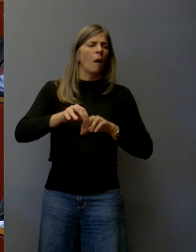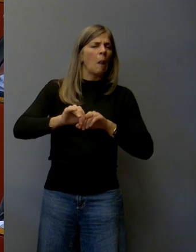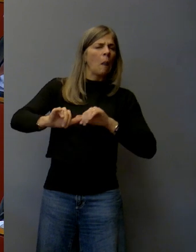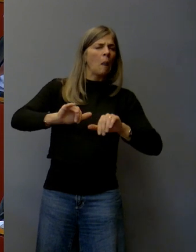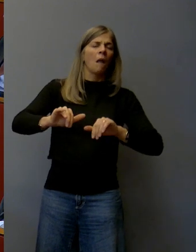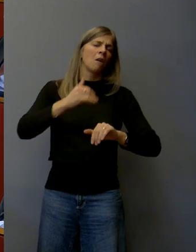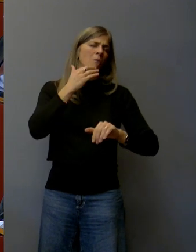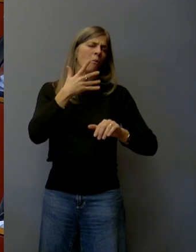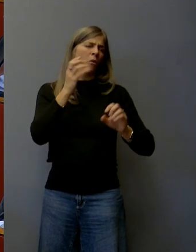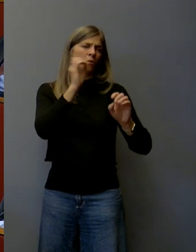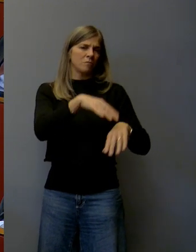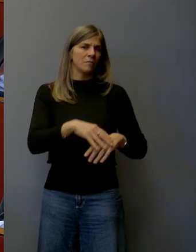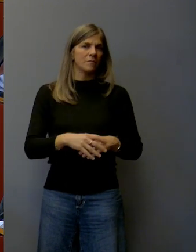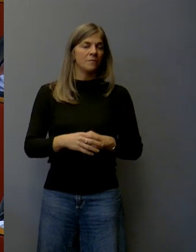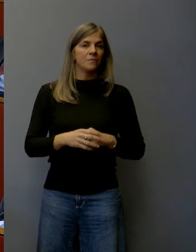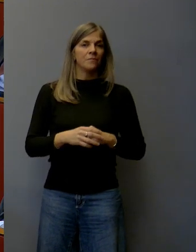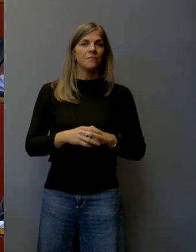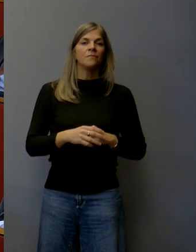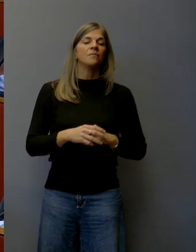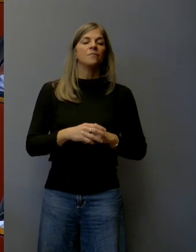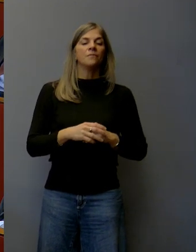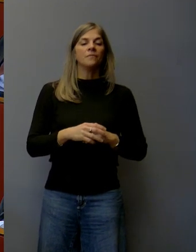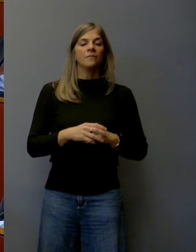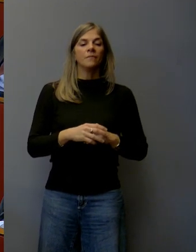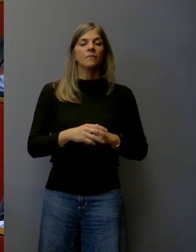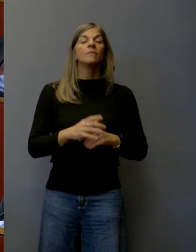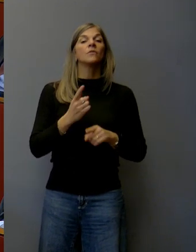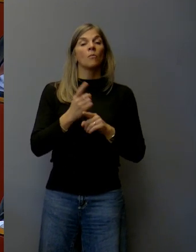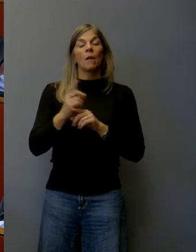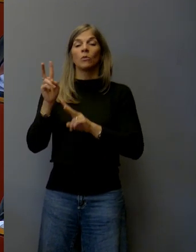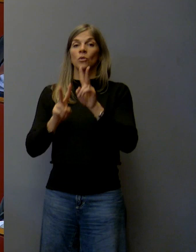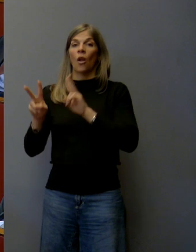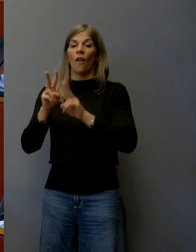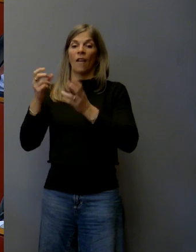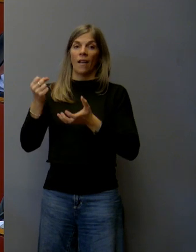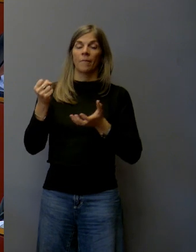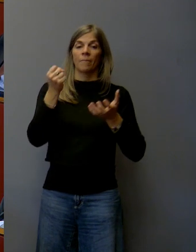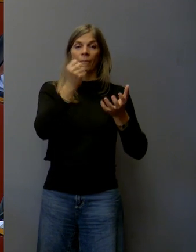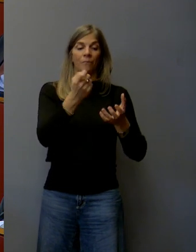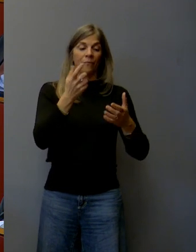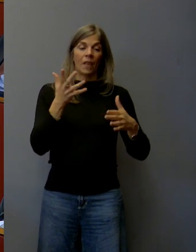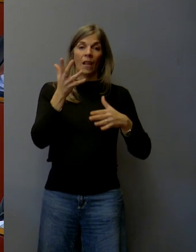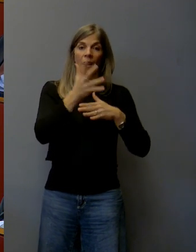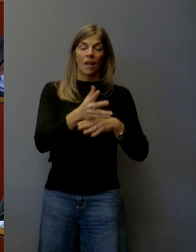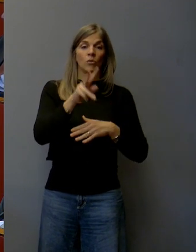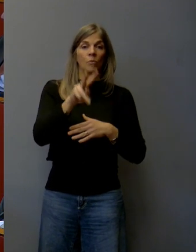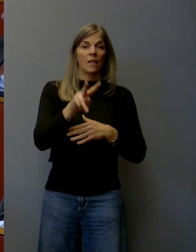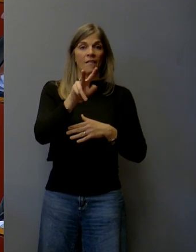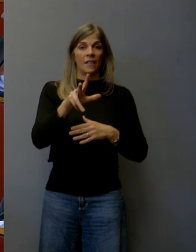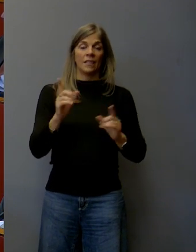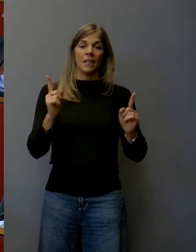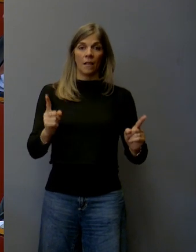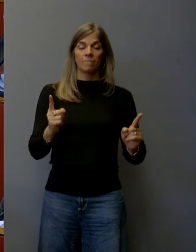è evidente di reperire le risorse per anticipare l'intervento nella manualità 2000 23